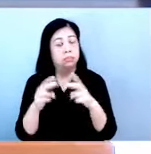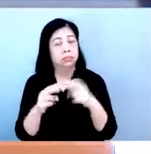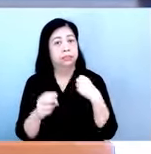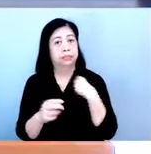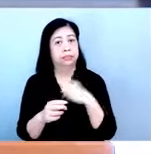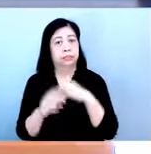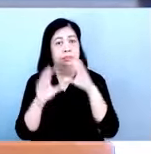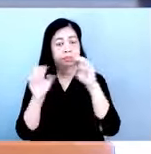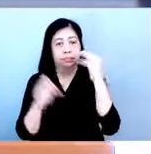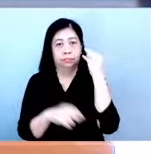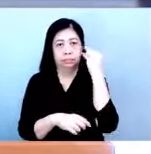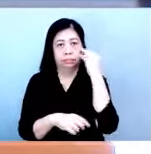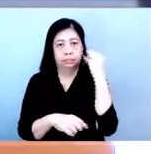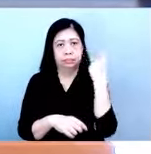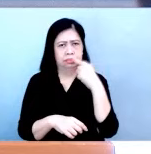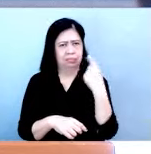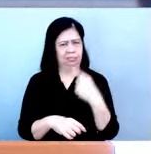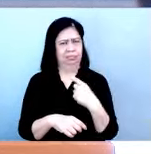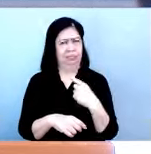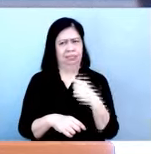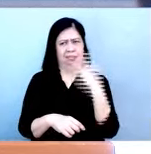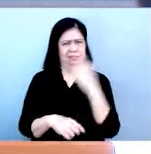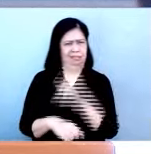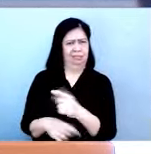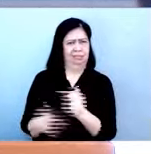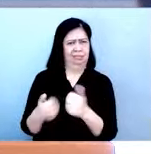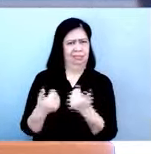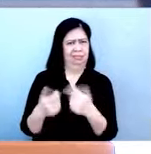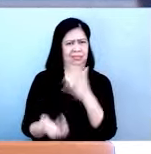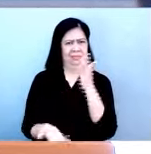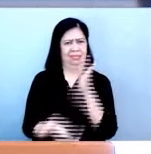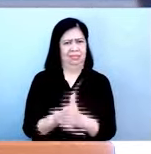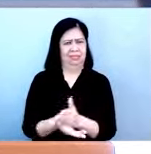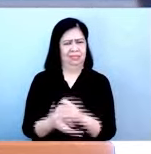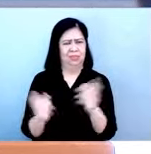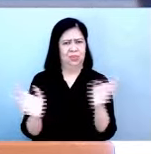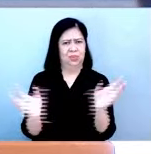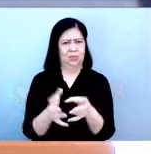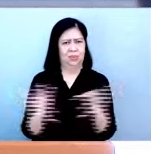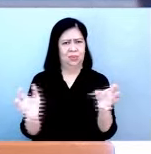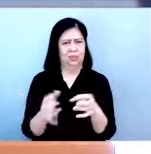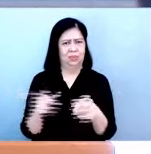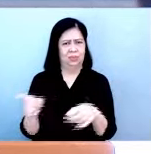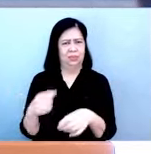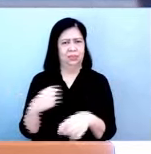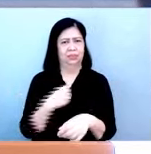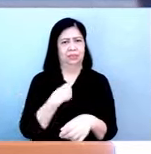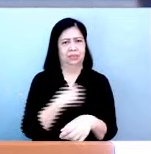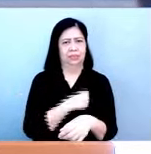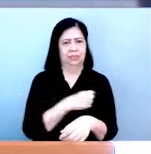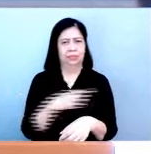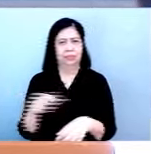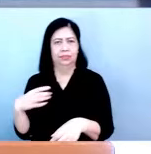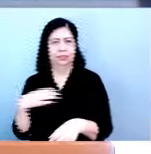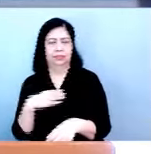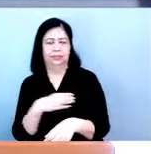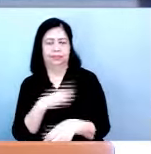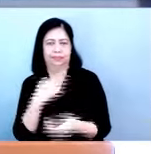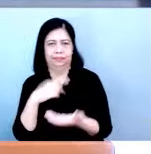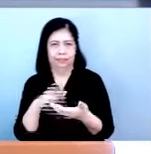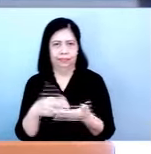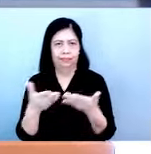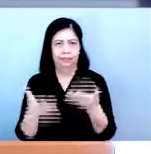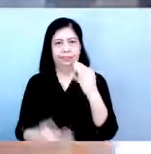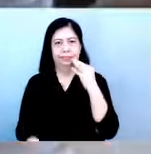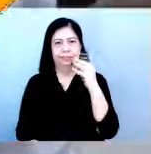Mig Zubiri. Hindi na rin daw alam kung paano matutuldukan ang tensyon sa pagitan ng Senado at Kamara. Nagbabalik si Mean Los